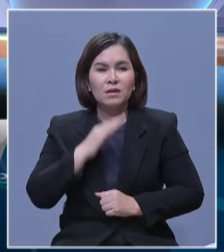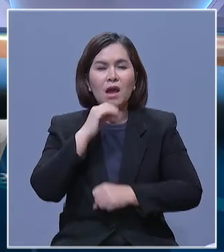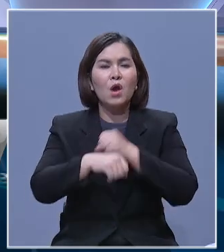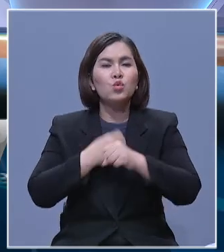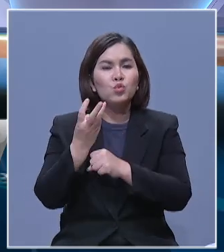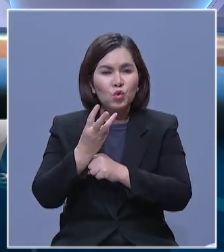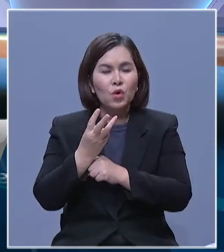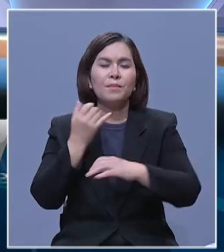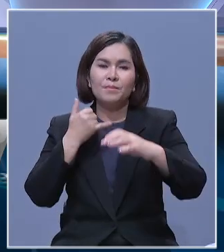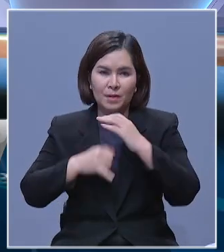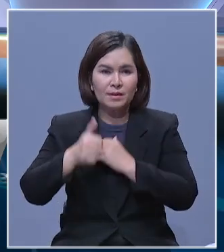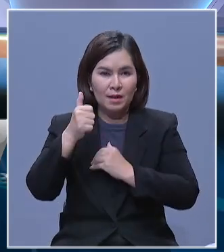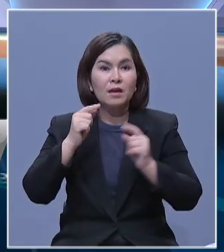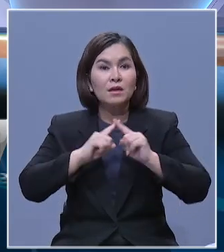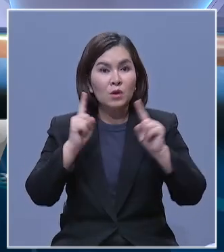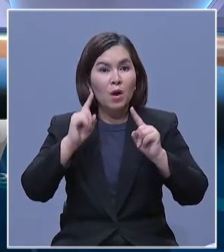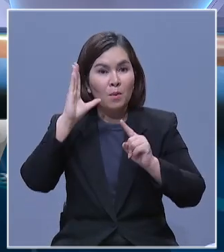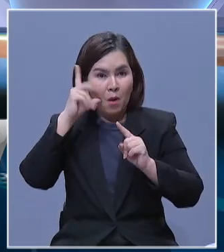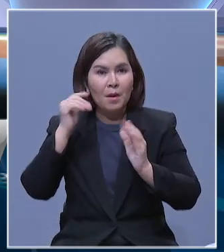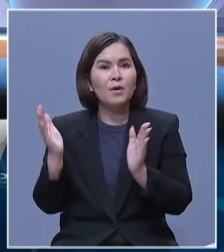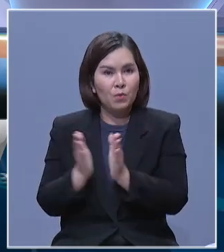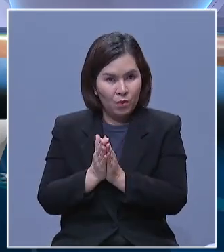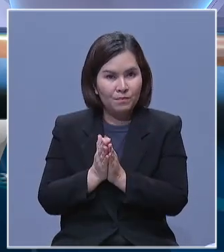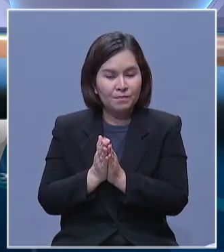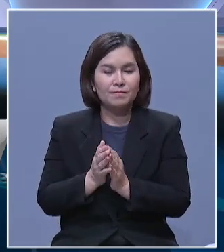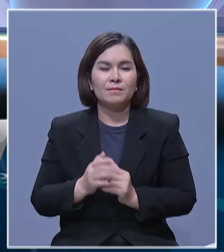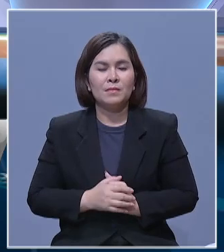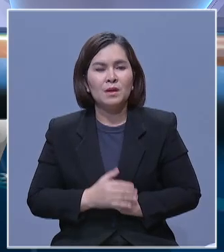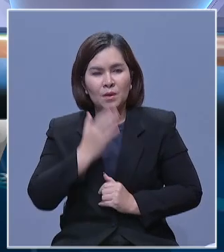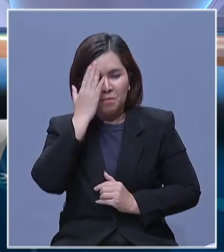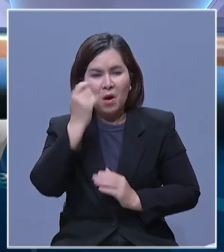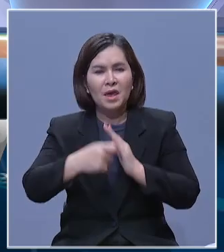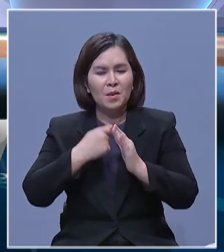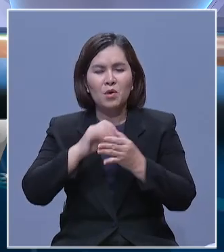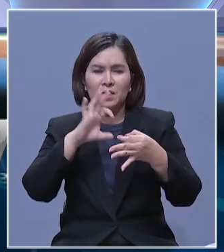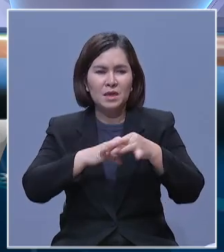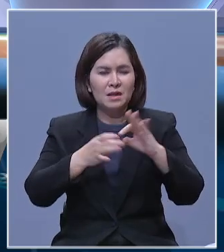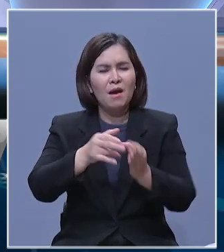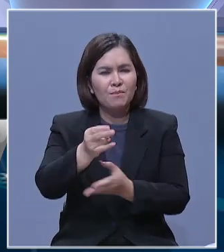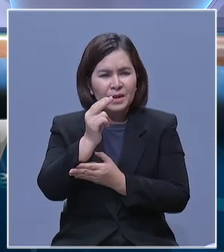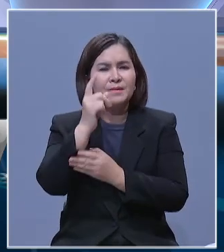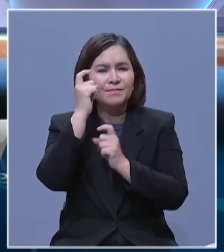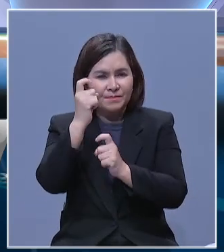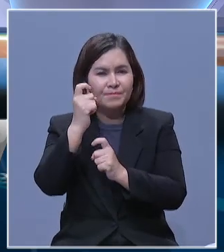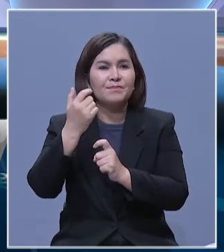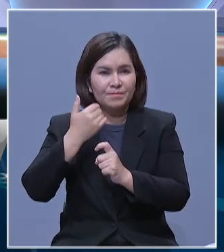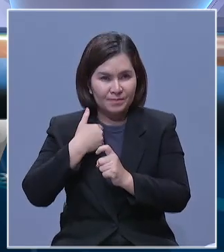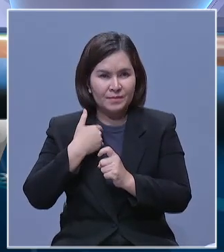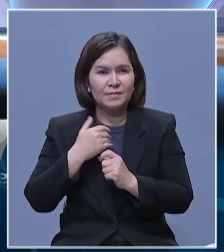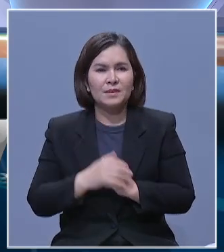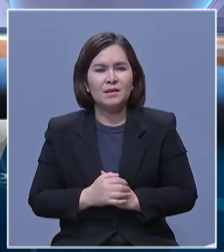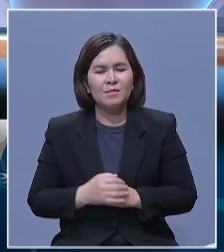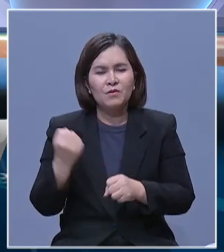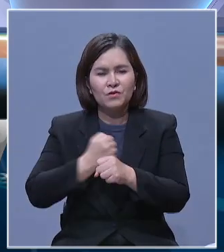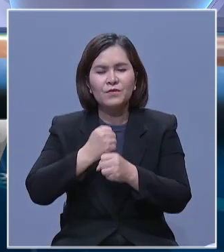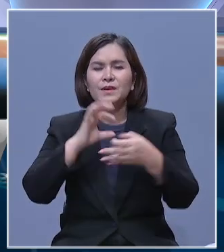ๆเนี่ยอาจจะเข้าไปได้แต่ว่าต้องมีผู้ปกครองไปด้วยเพราะอย่าลืมว่ากีฬายิงปืนเองก็ก็มีเรื่องของกีฬาเหมือนกันถูก